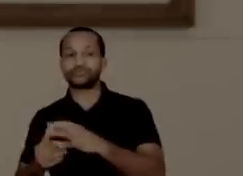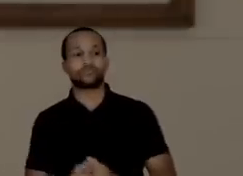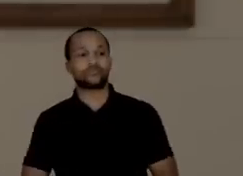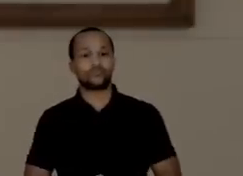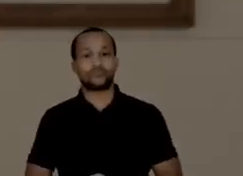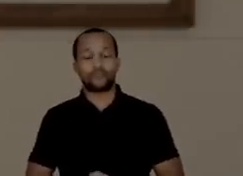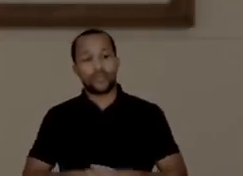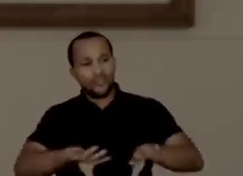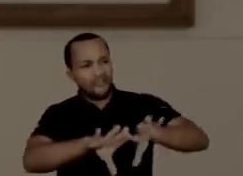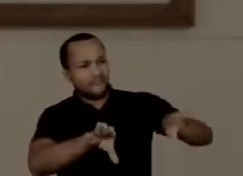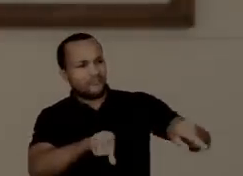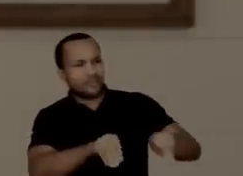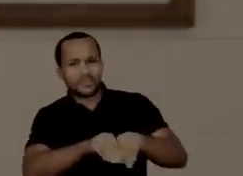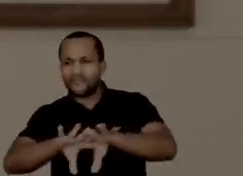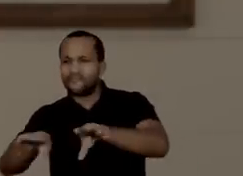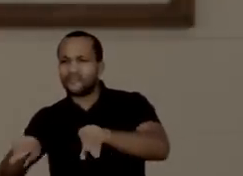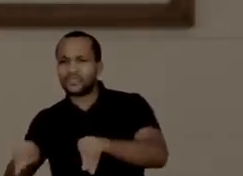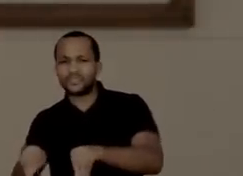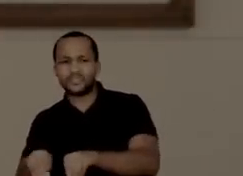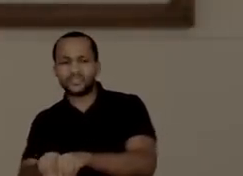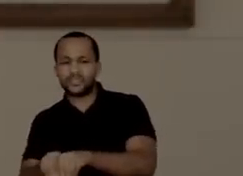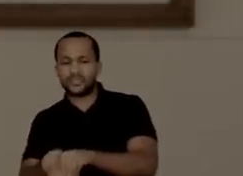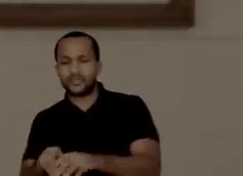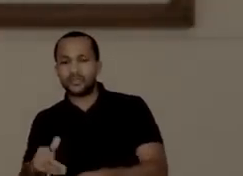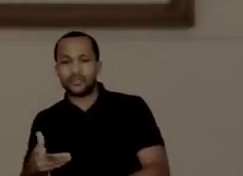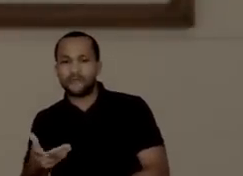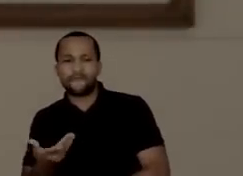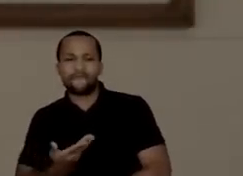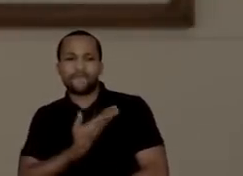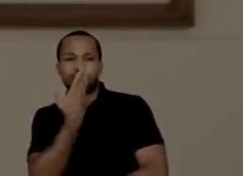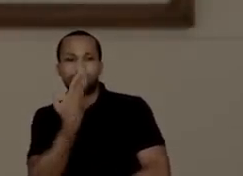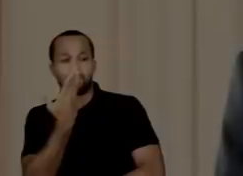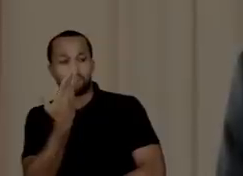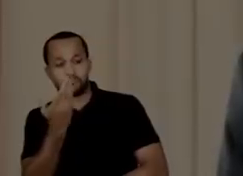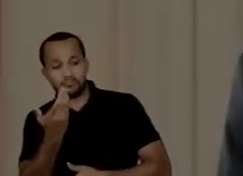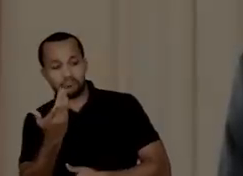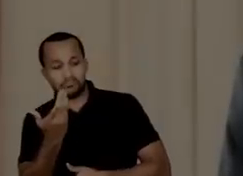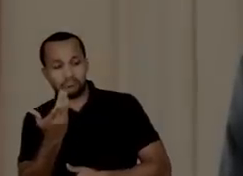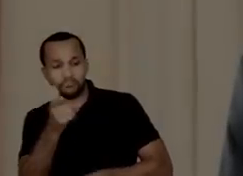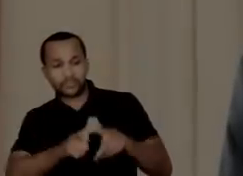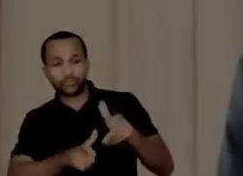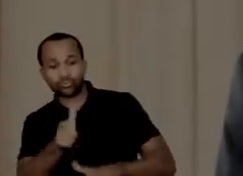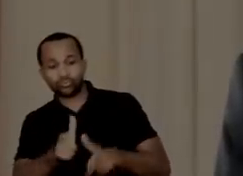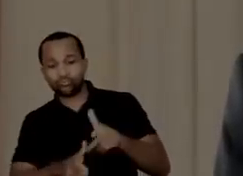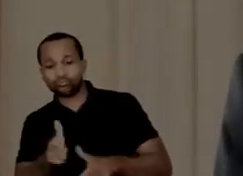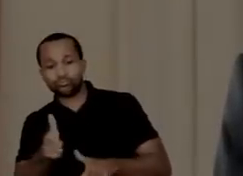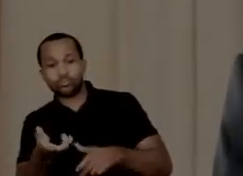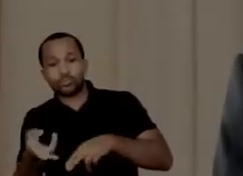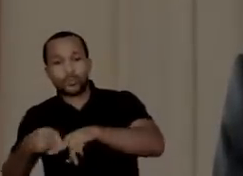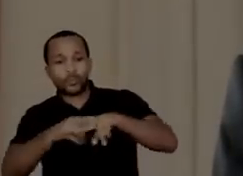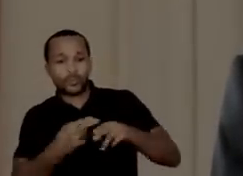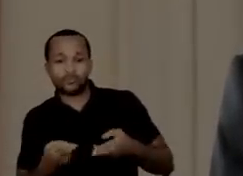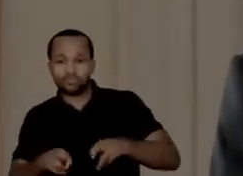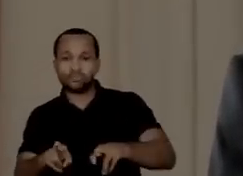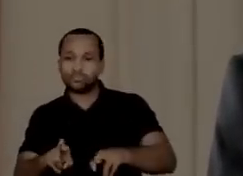habitants, favorable au vouloir vivre ensemble. Trop de familles ont aussi été cruellement touchées par la mort d'un proche